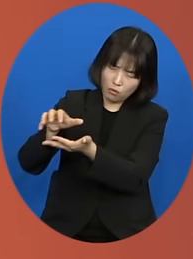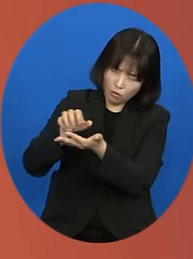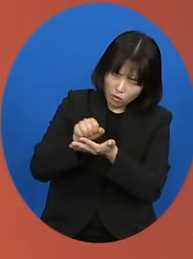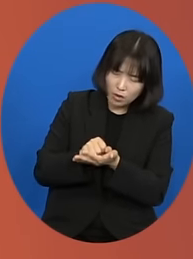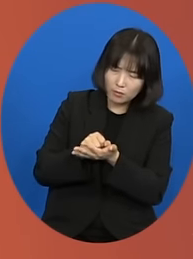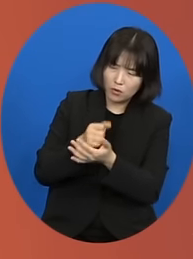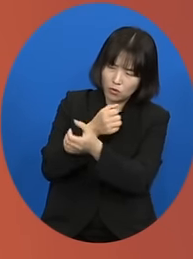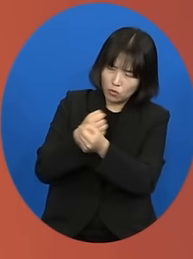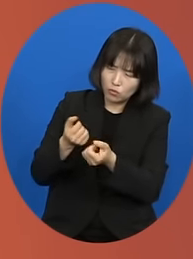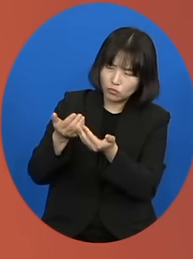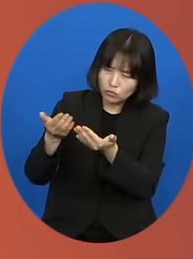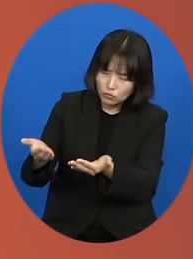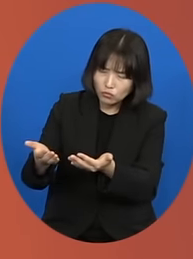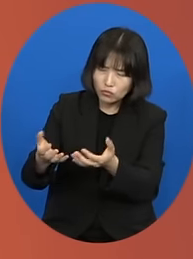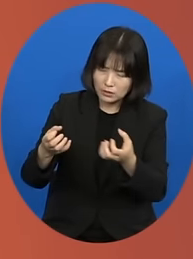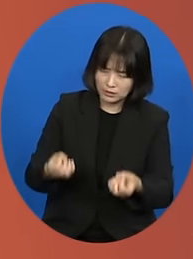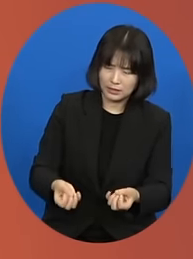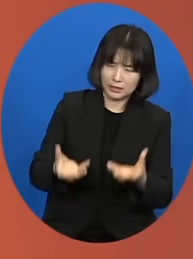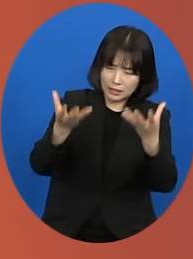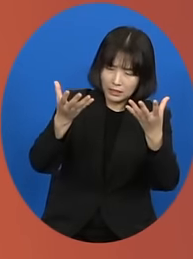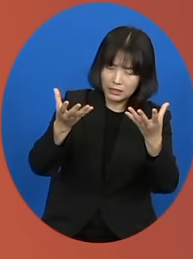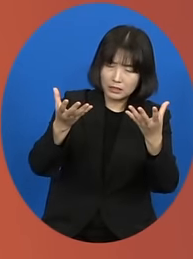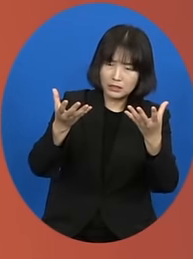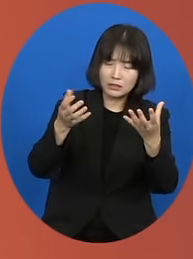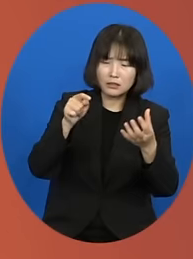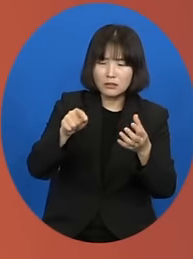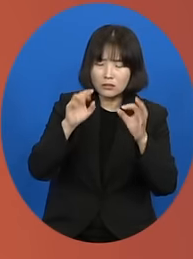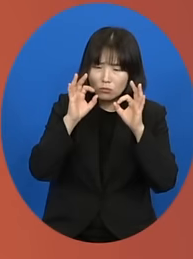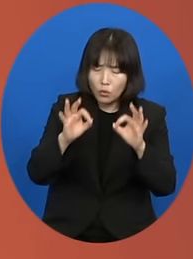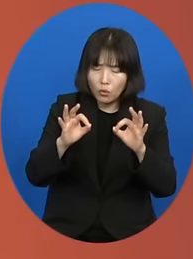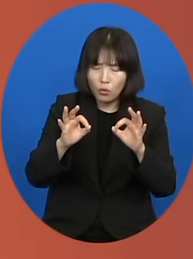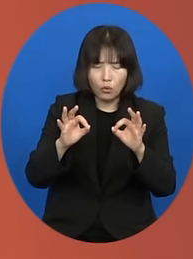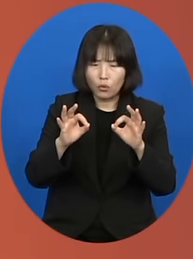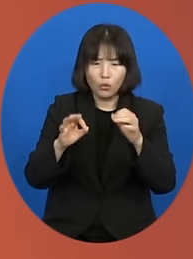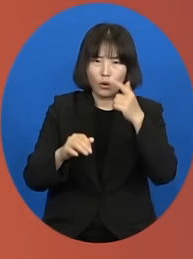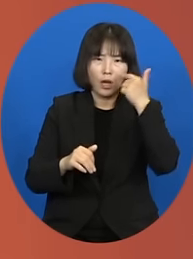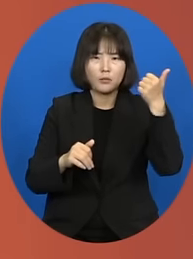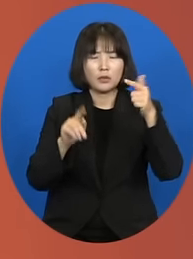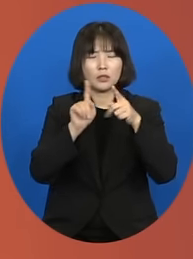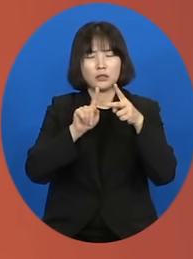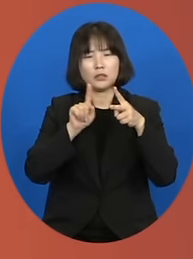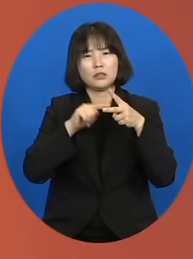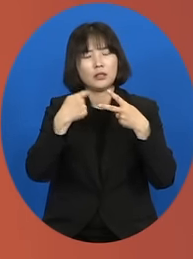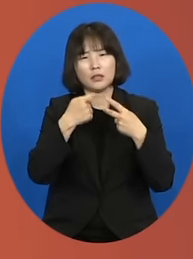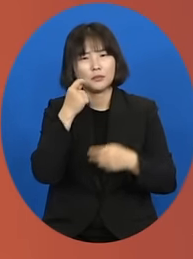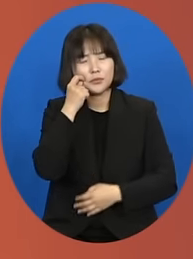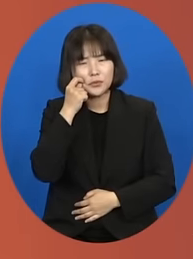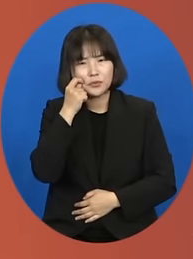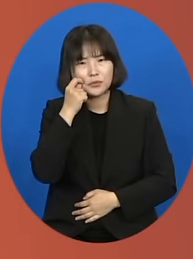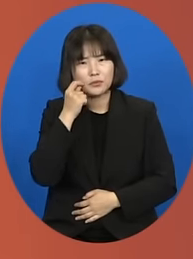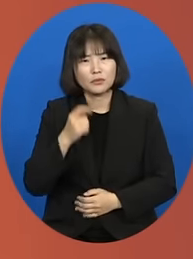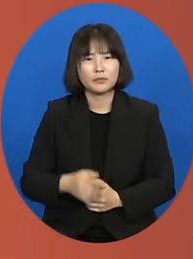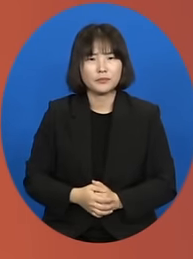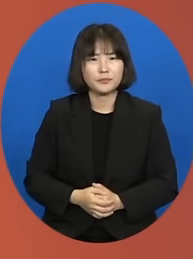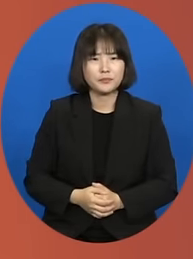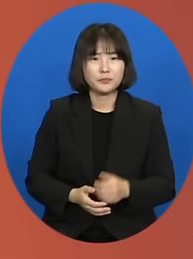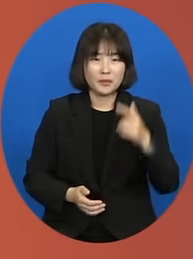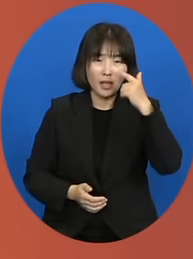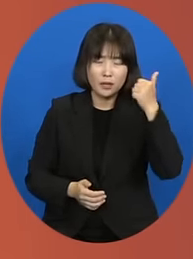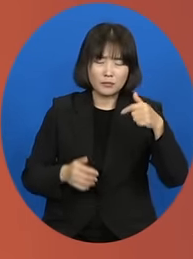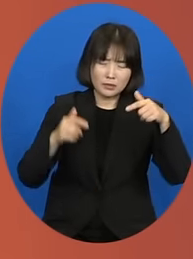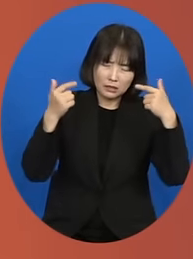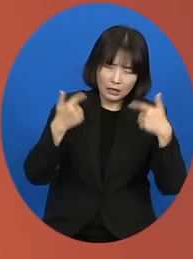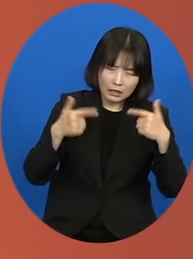받아들이고 잔치를 벌였는지 그 아버지를 도무지 이해할 수가 없었습니다. 아버지가 왜 저렇게 날마다 동네 입구에